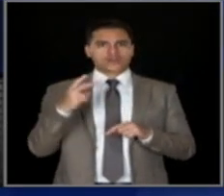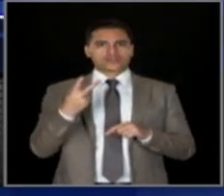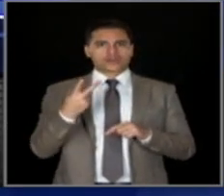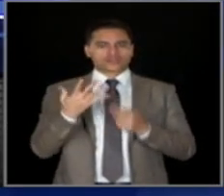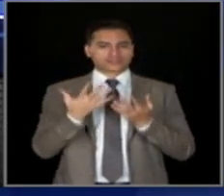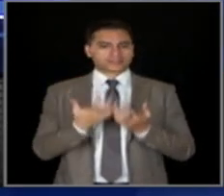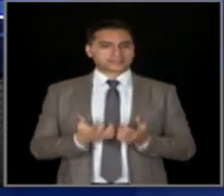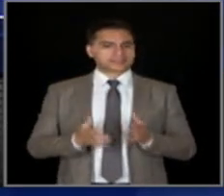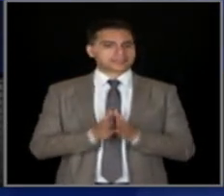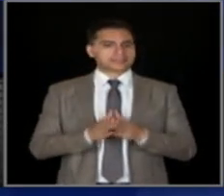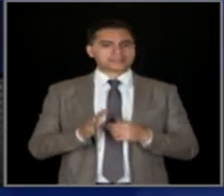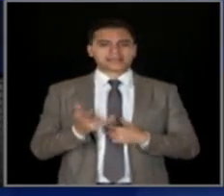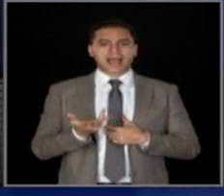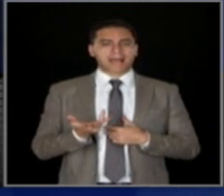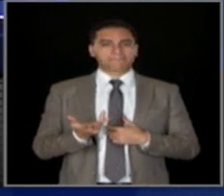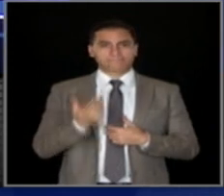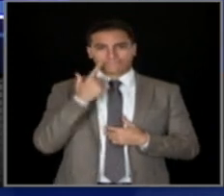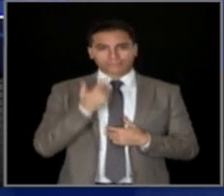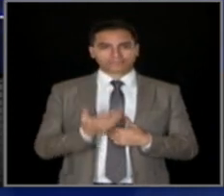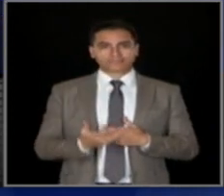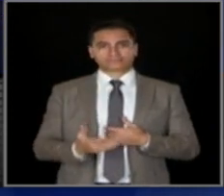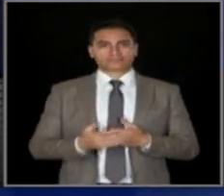في 12 يساوي كام؟